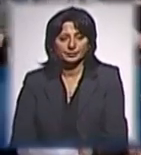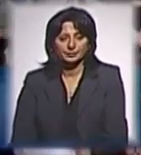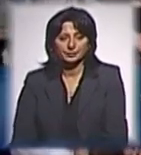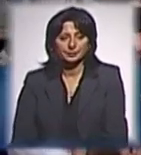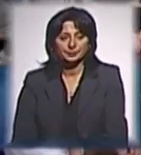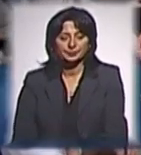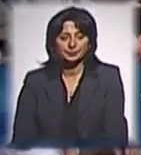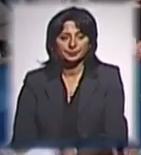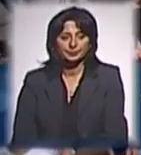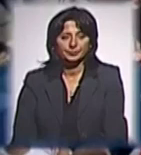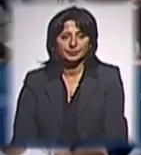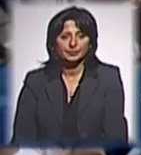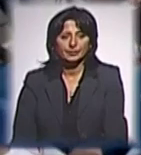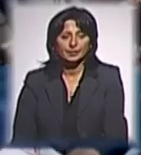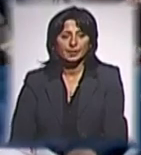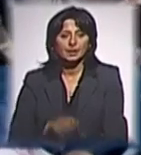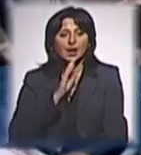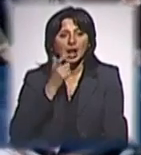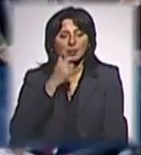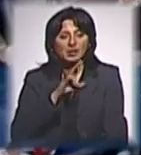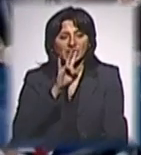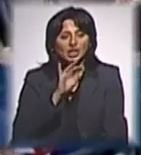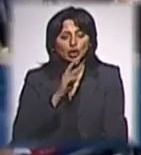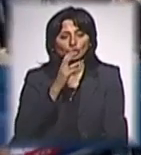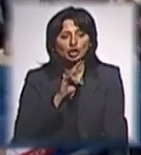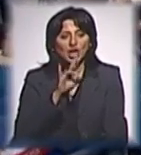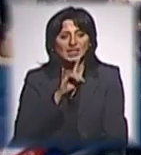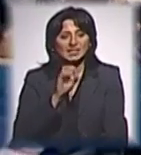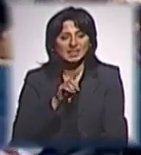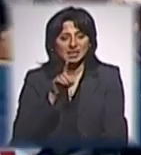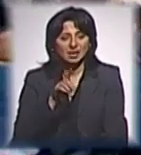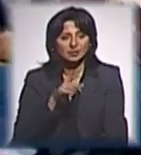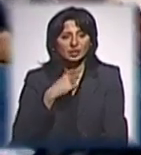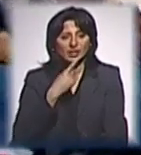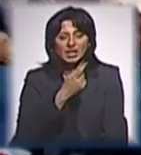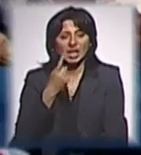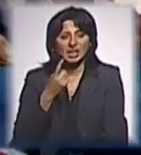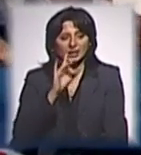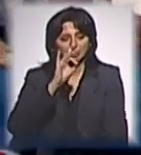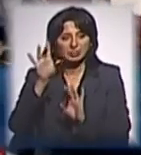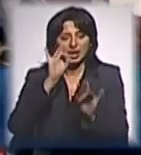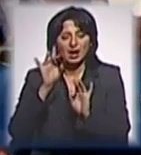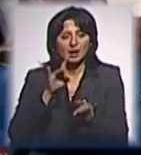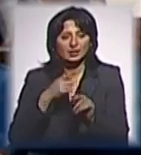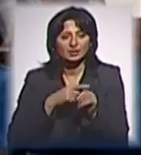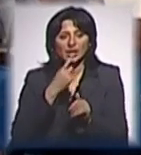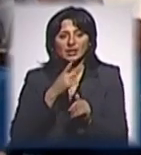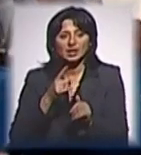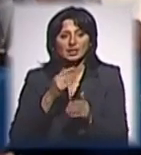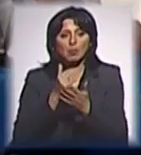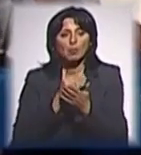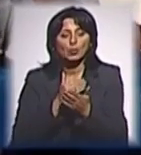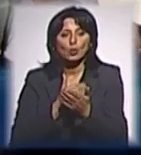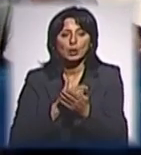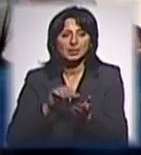დაუჭიროს მათ მხარი. მას გვერდს უშენებს ხალბატონ ნინო შანიძე, რომელიც არის ჩვენი ერთ-ერთი პიარის, ერთ-ერთი აი ჩვენი